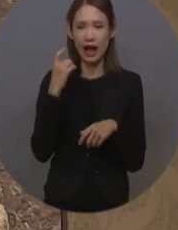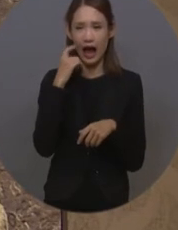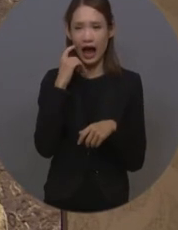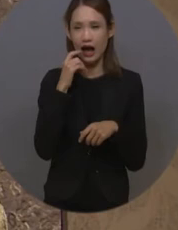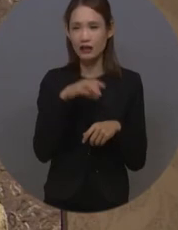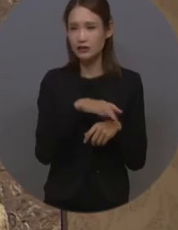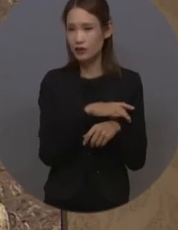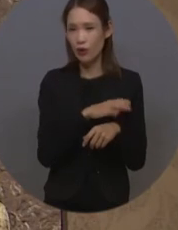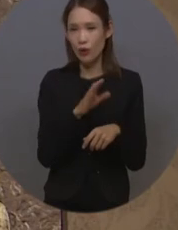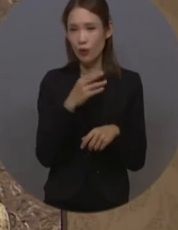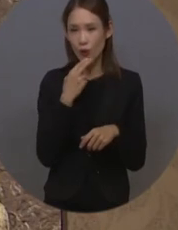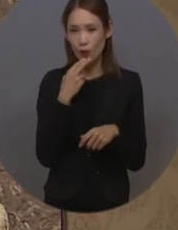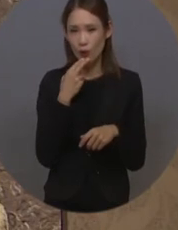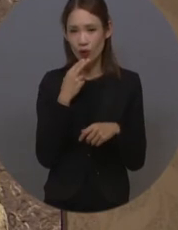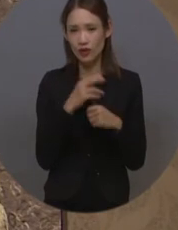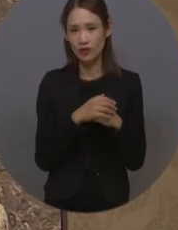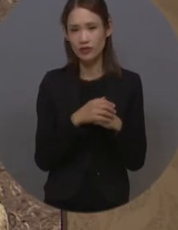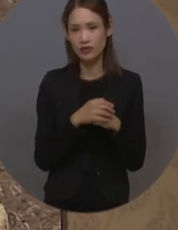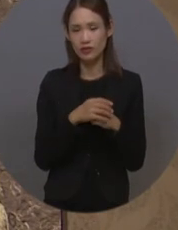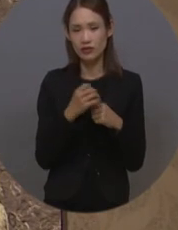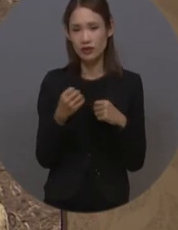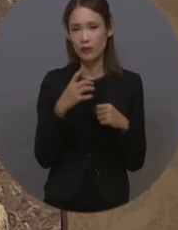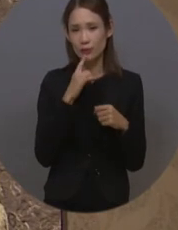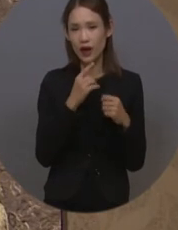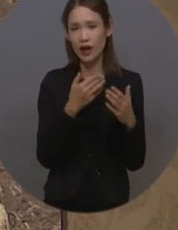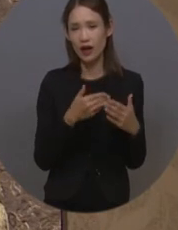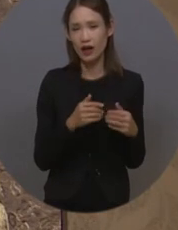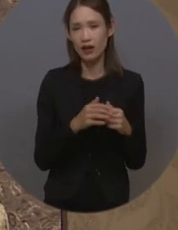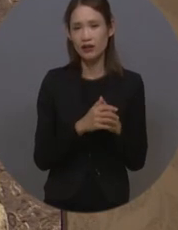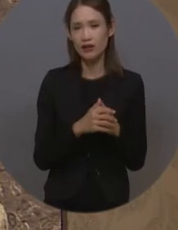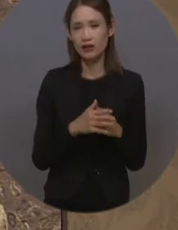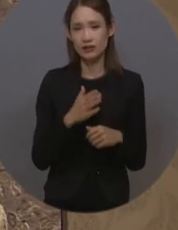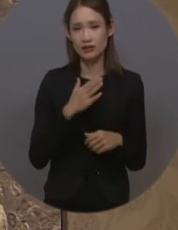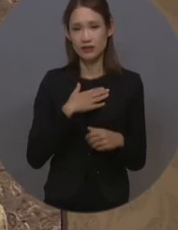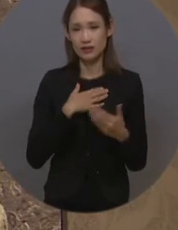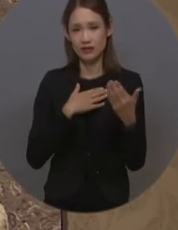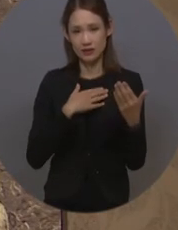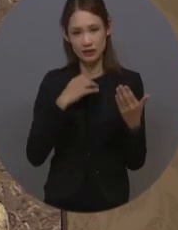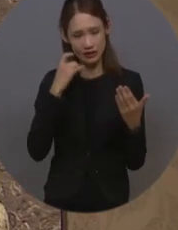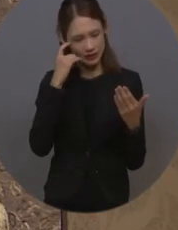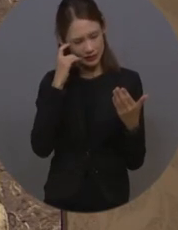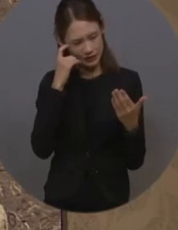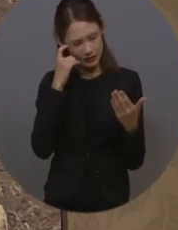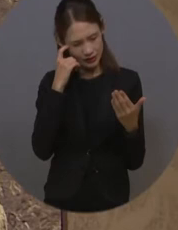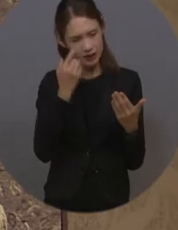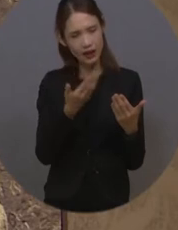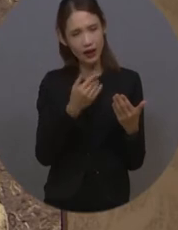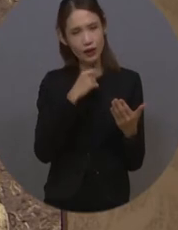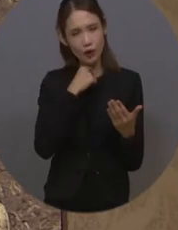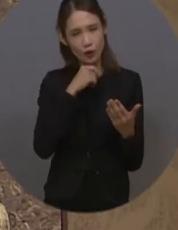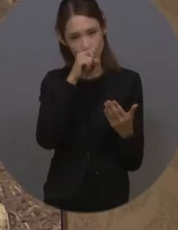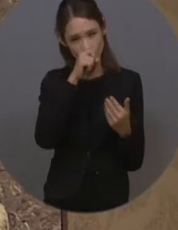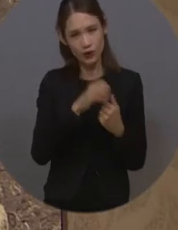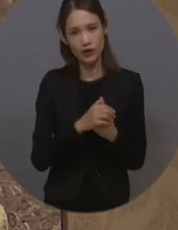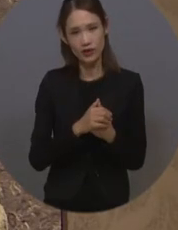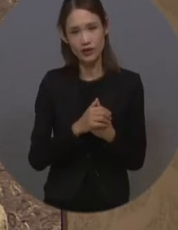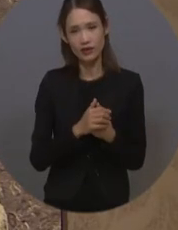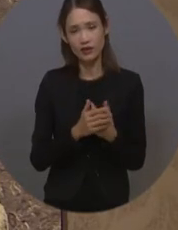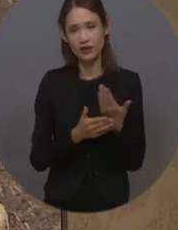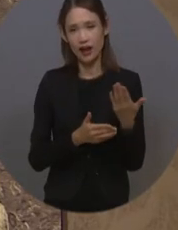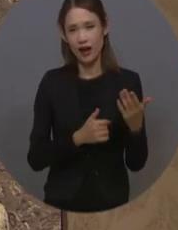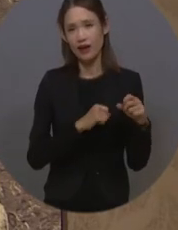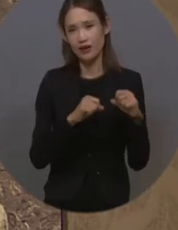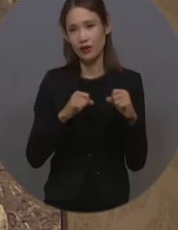합니다. 그랬더니 그분께서 하시는 말씀이 아니라고. 난 당신네들 뜻이 좋고 당신네들이